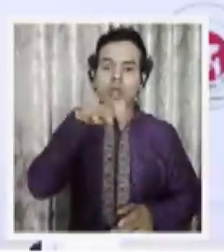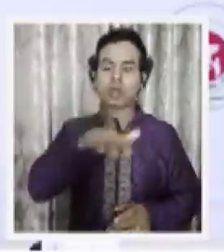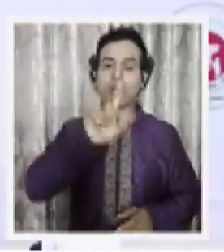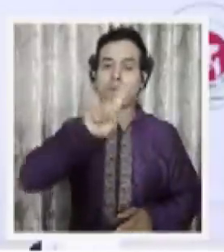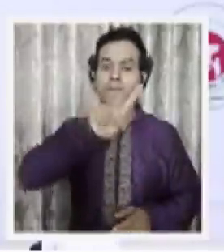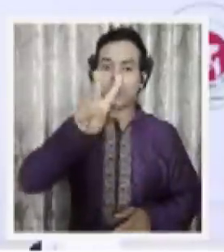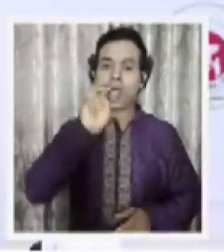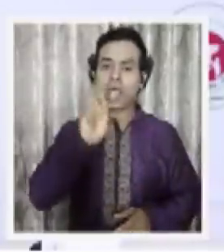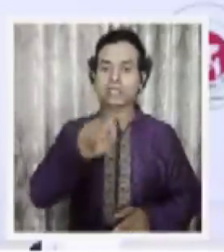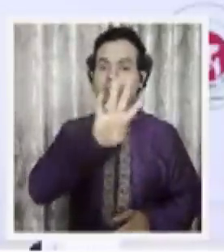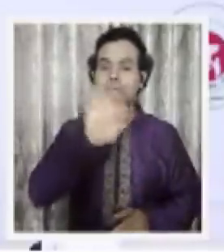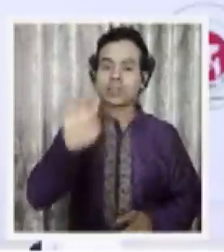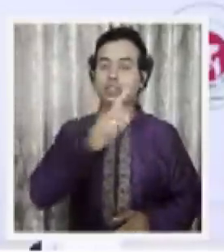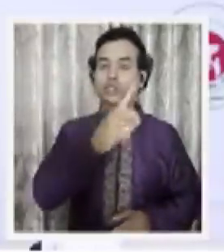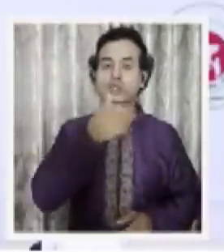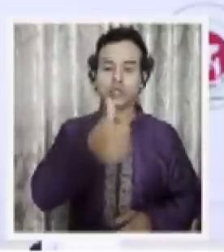নমুনা পরীক্ষা